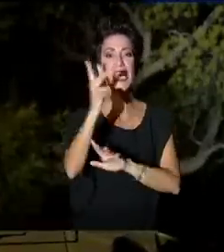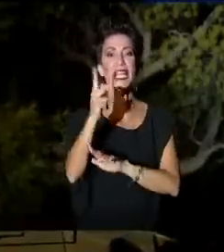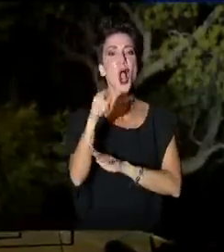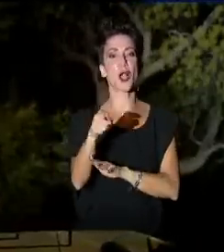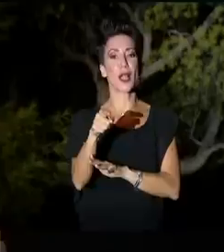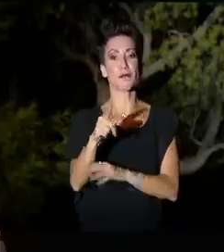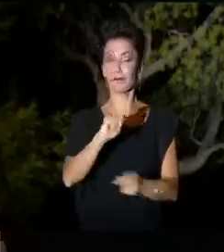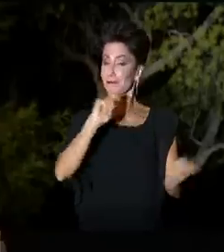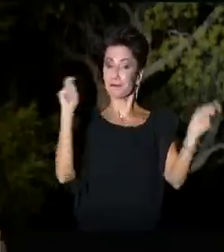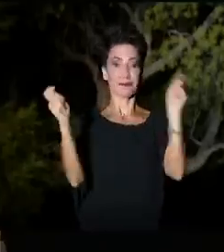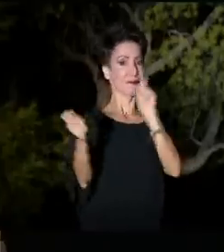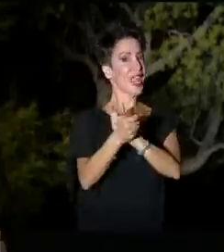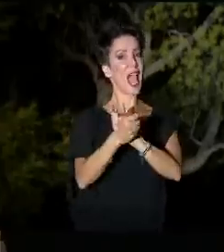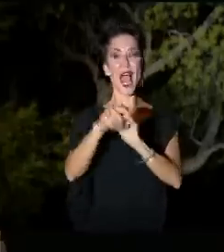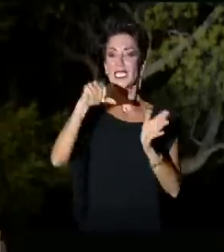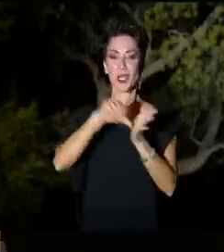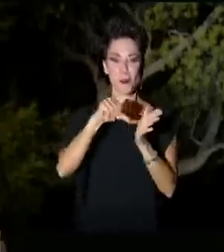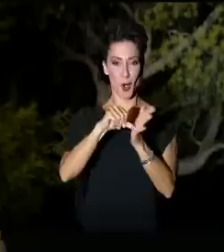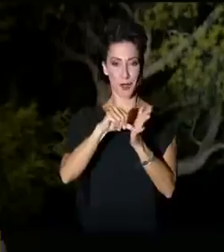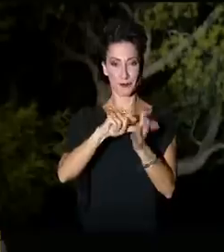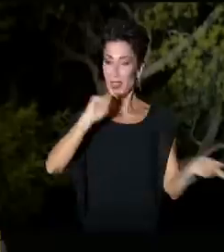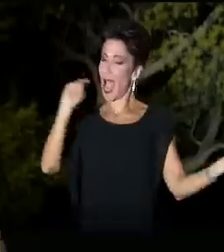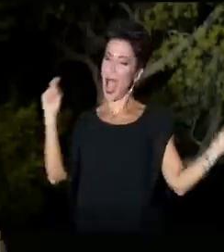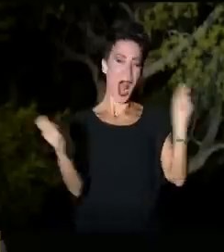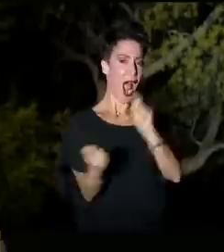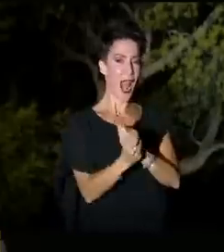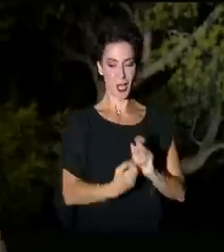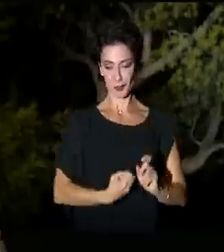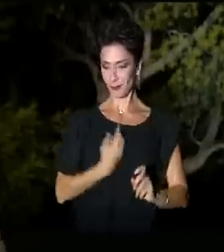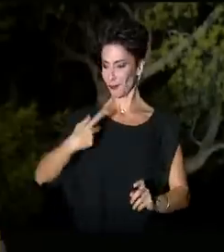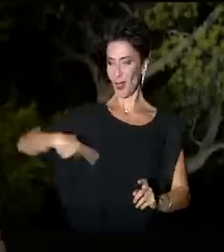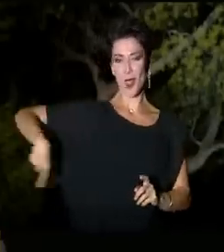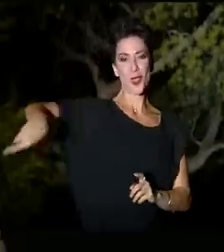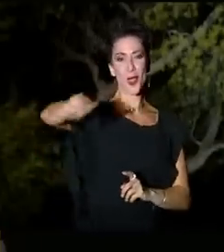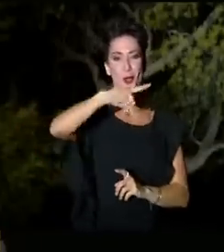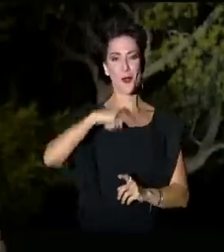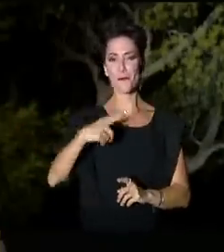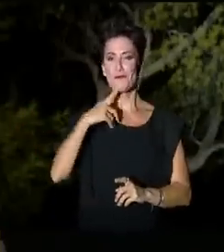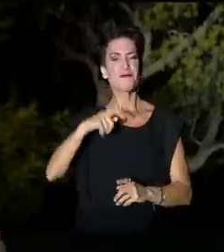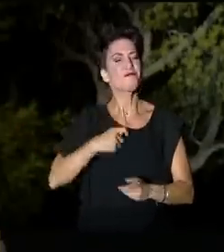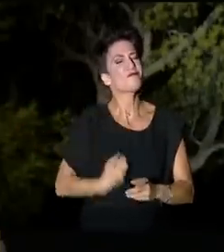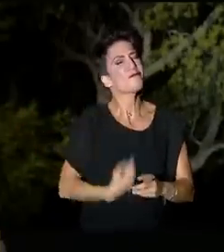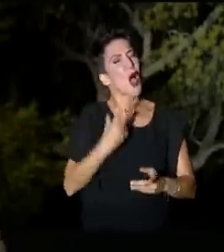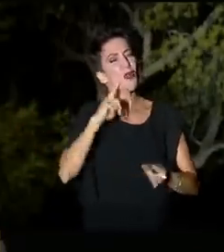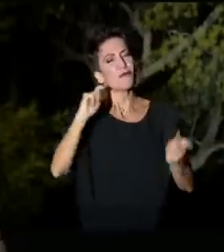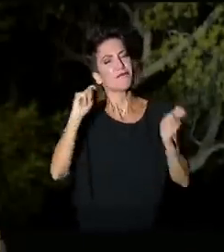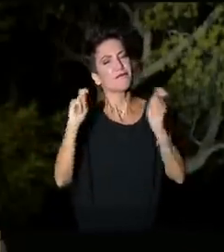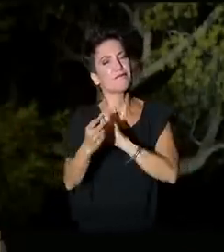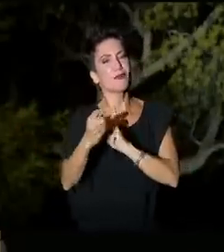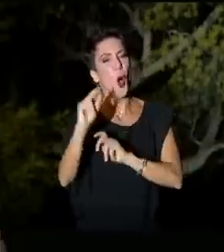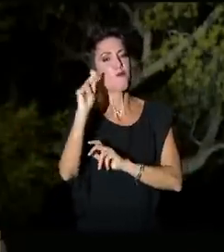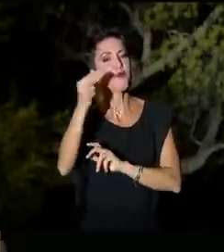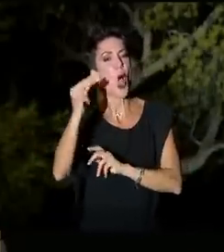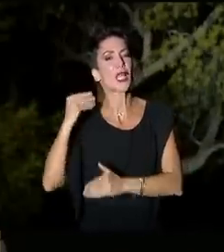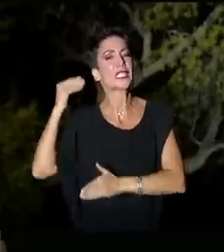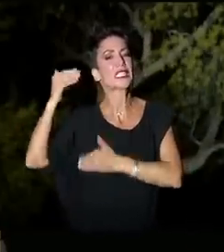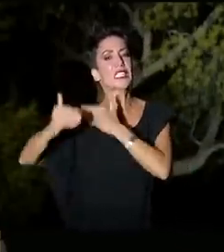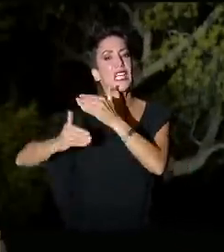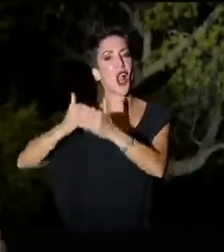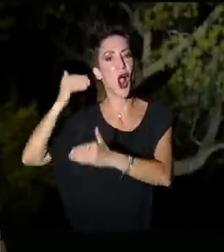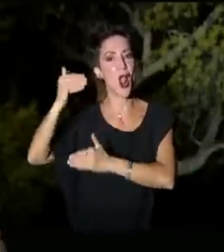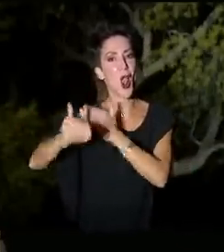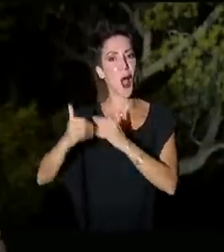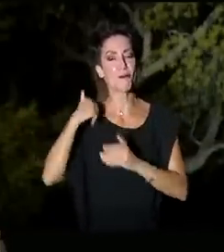Αλλάζοντας την πόλη, αλλάζουμε και εμείς οι ίδιοι. Βελτιώνοντας την όψη και τις υποδομές πολιτιστικής μας κληρονομιάς, στέλνουμε